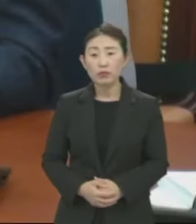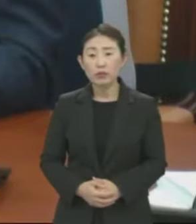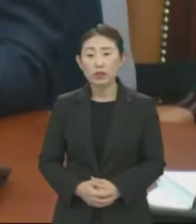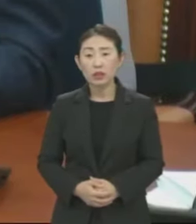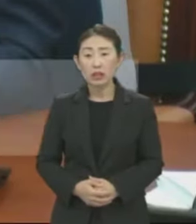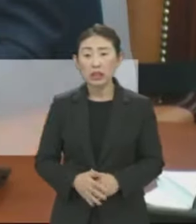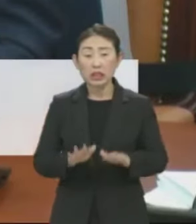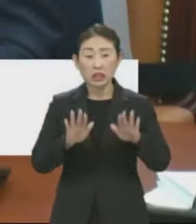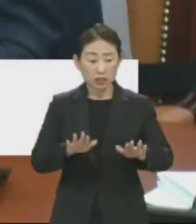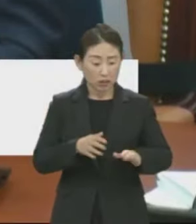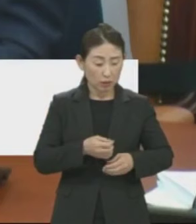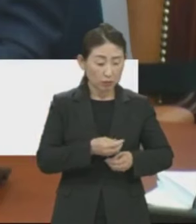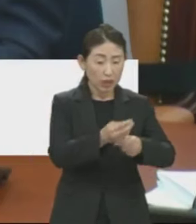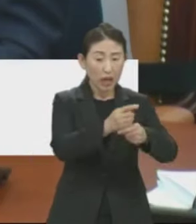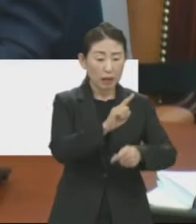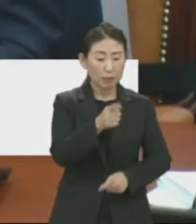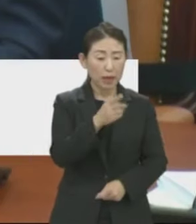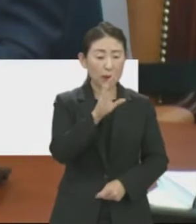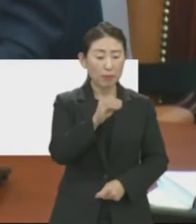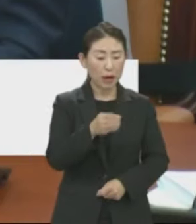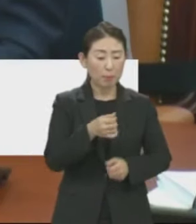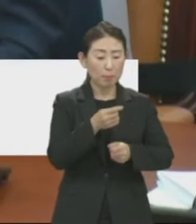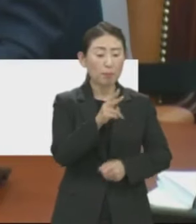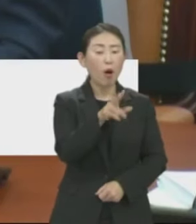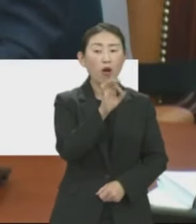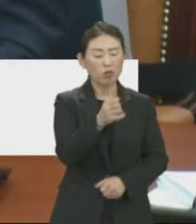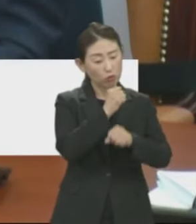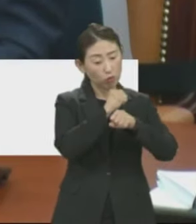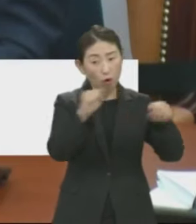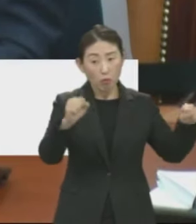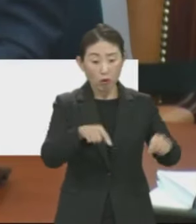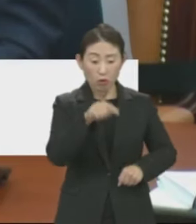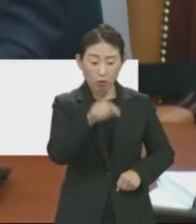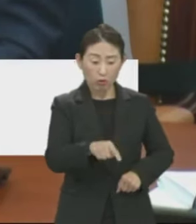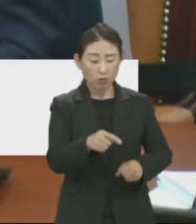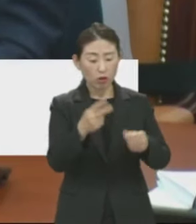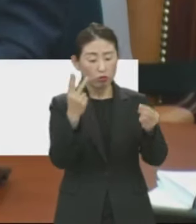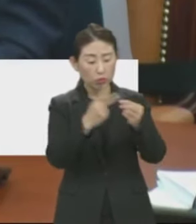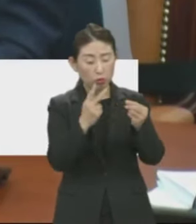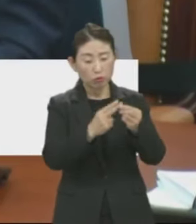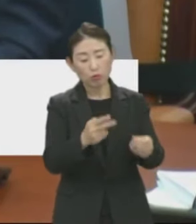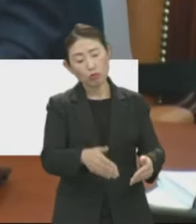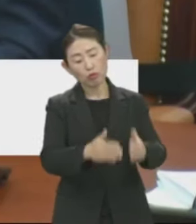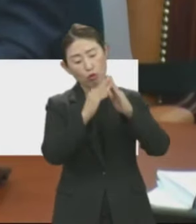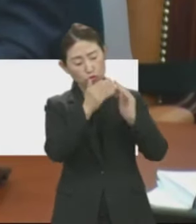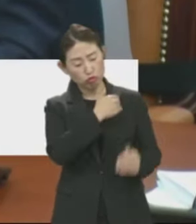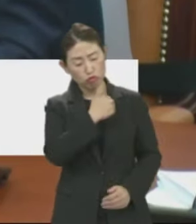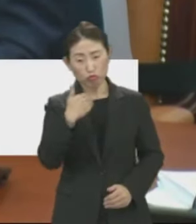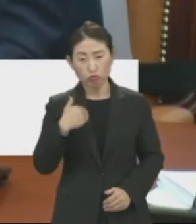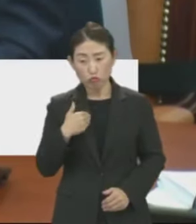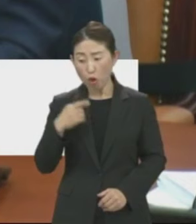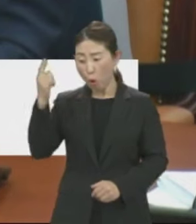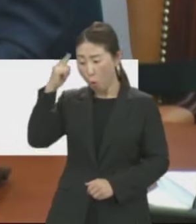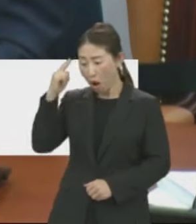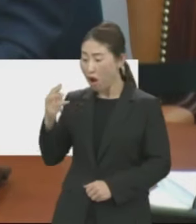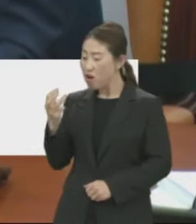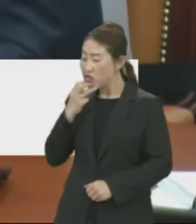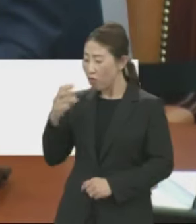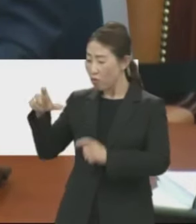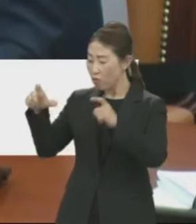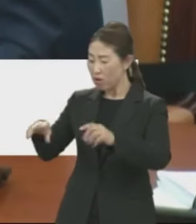독립기념관이 거의 100만 평에 이르는 땅인데 거기에 건물 하나 져서 새롭게 하는 것은 충분한데 왜 이거를 땅값도